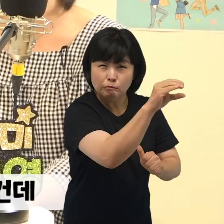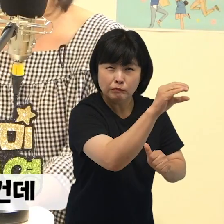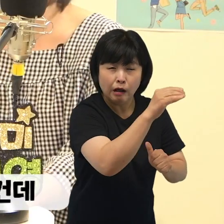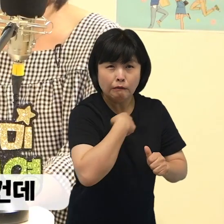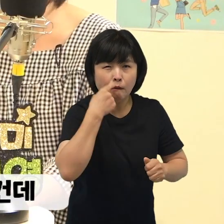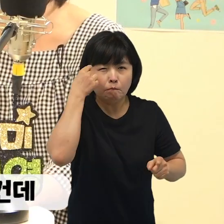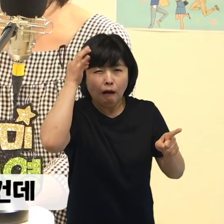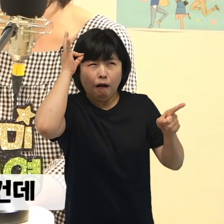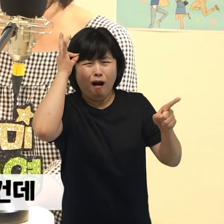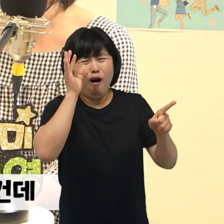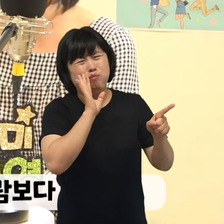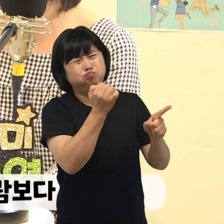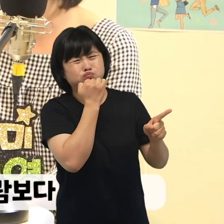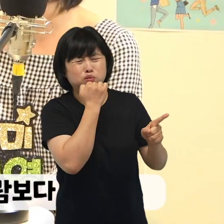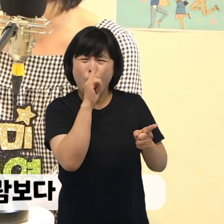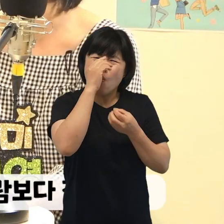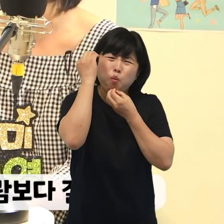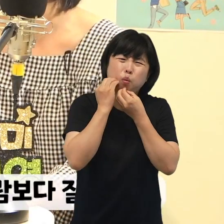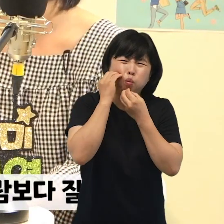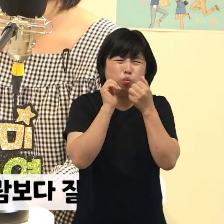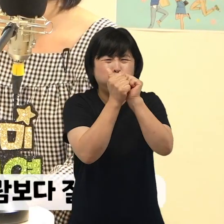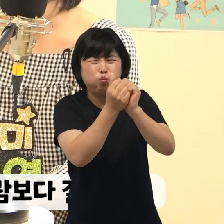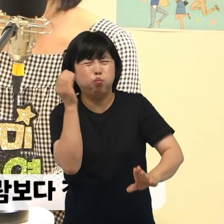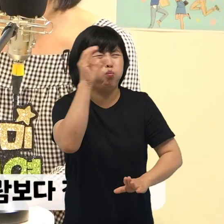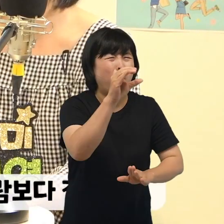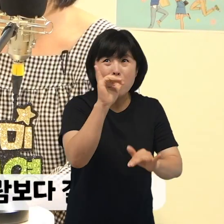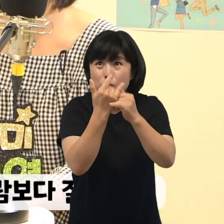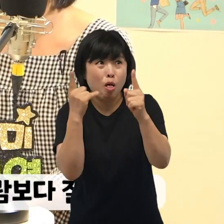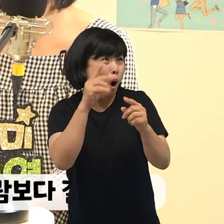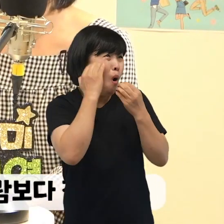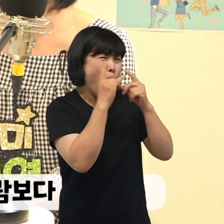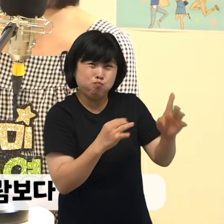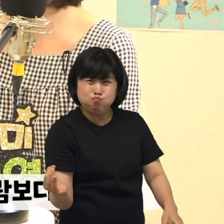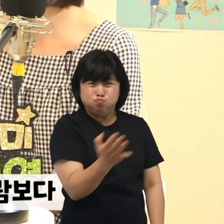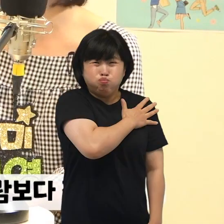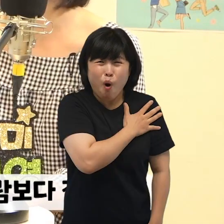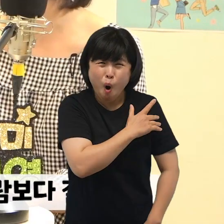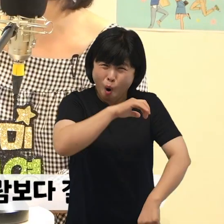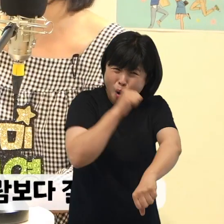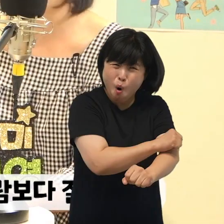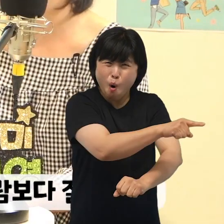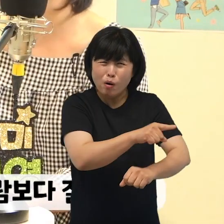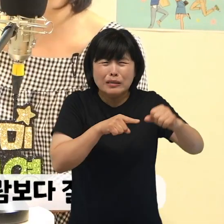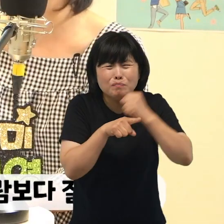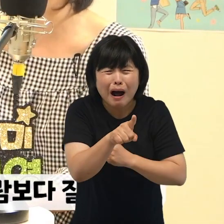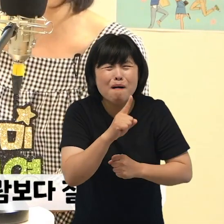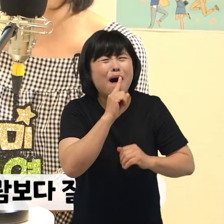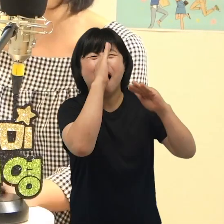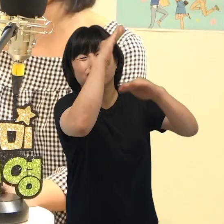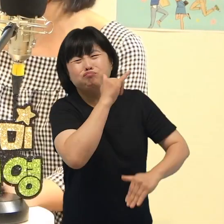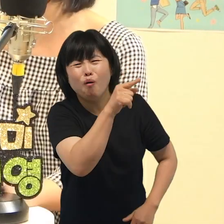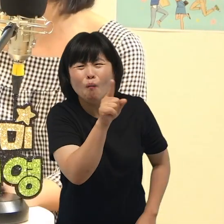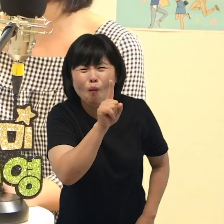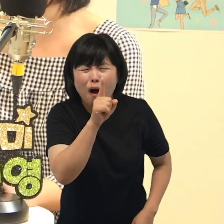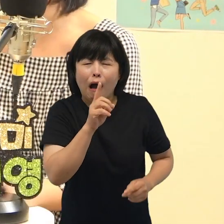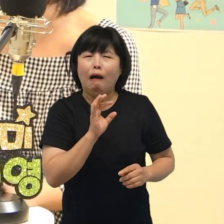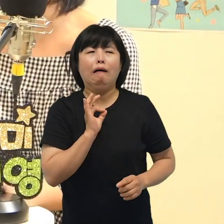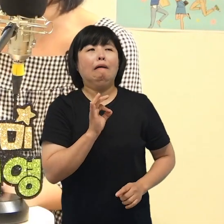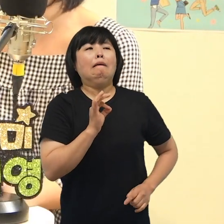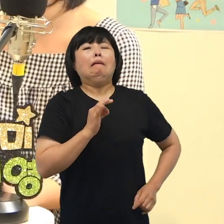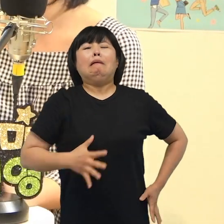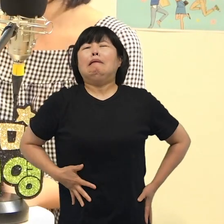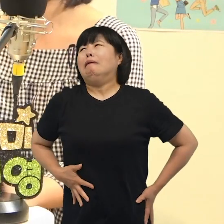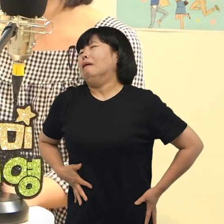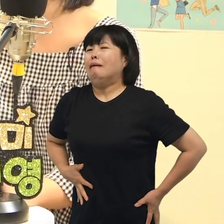투자하니까 제가 생각이 난 건데 우스갯소리로 원숭이가 주식 투자를 하면 사람보다 잘한다 이런 말이